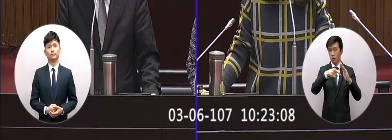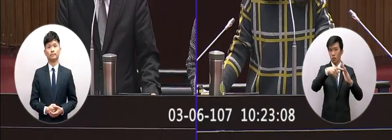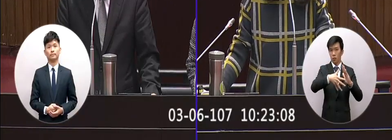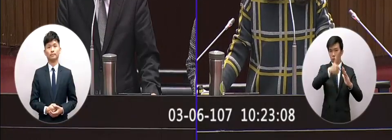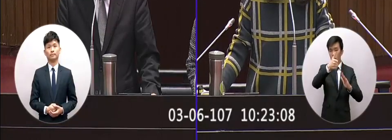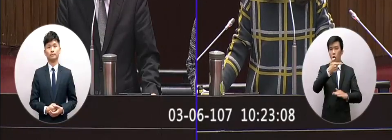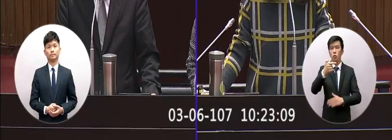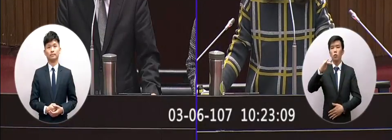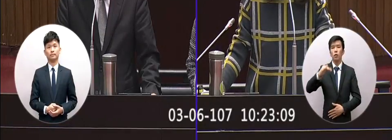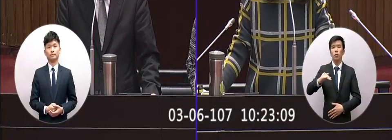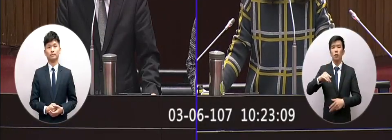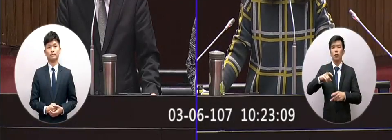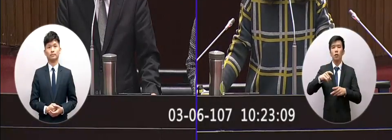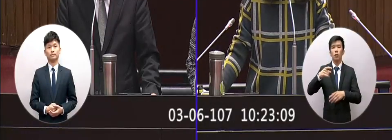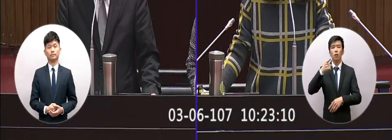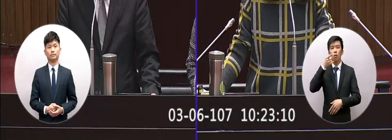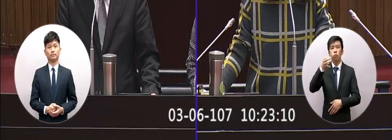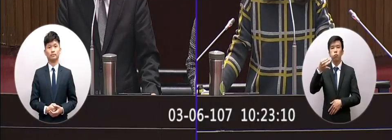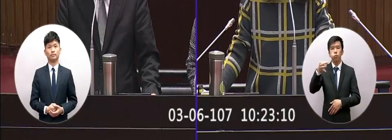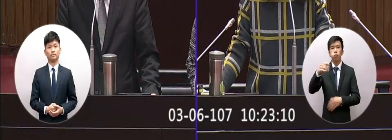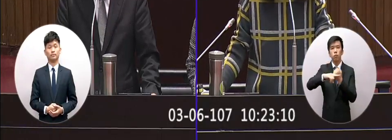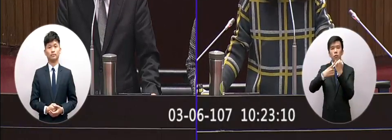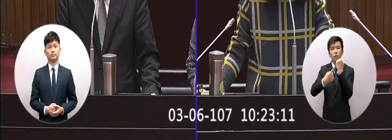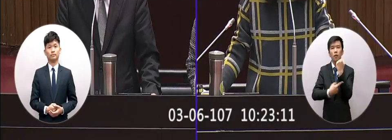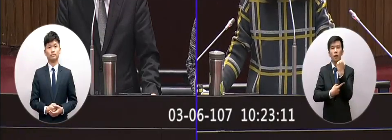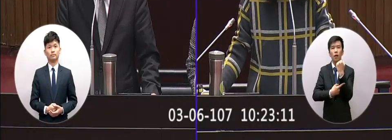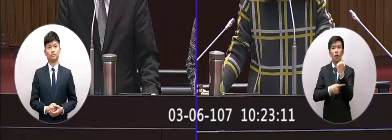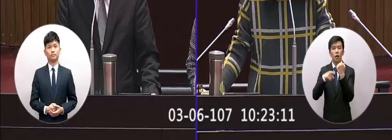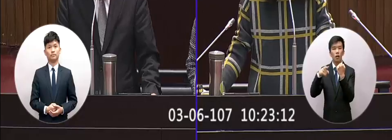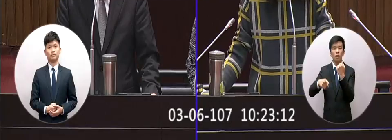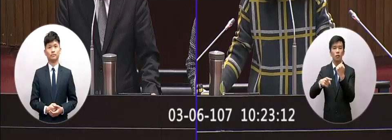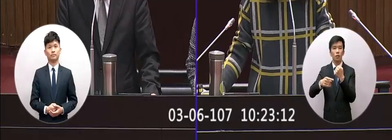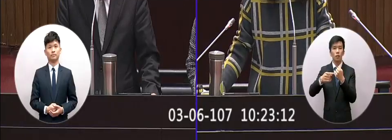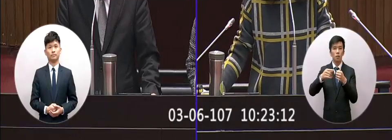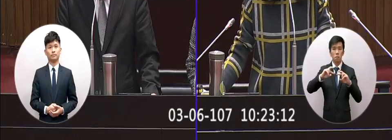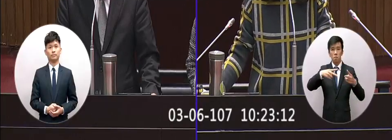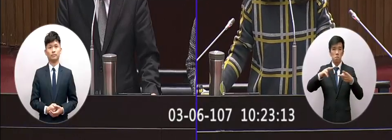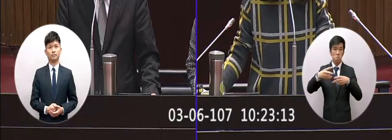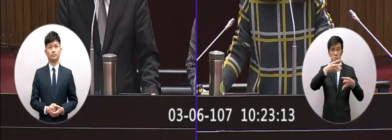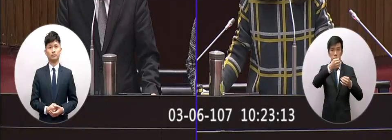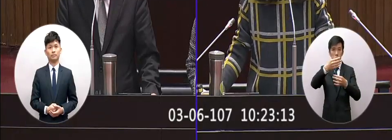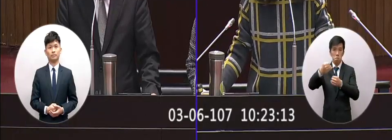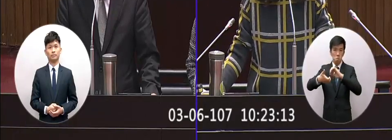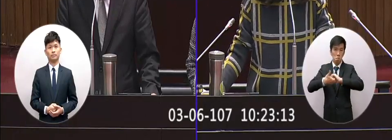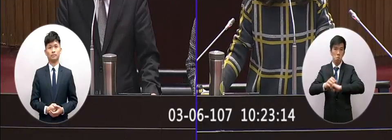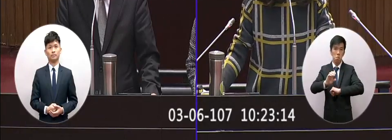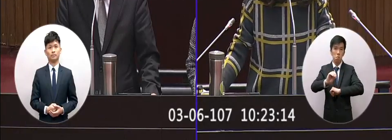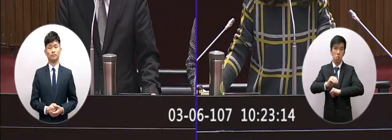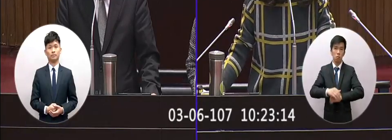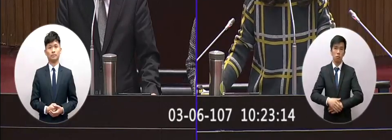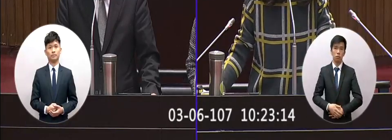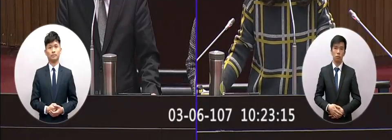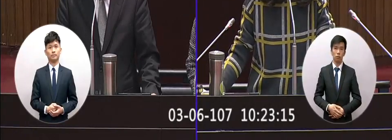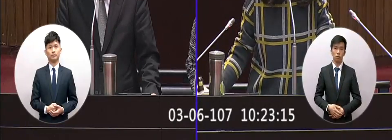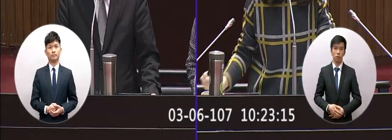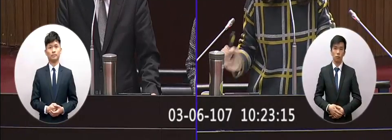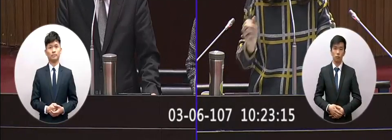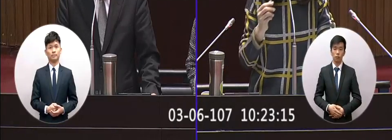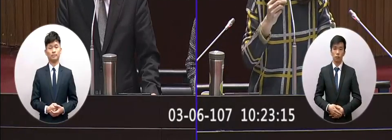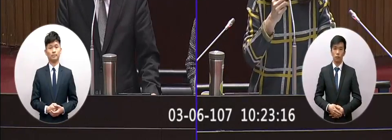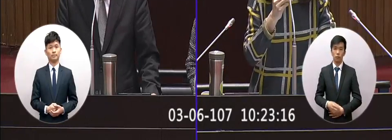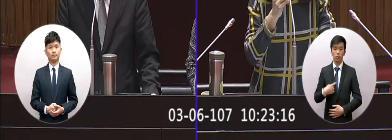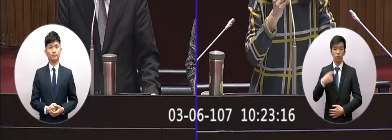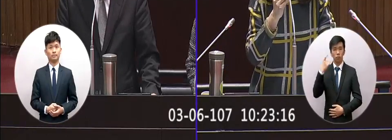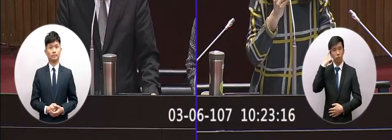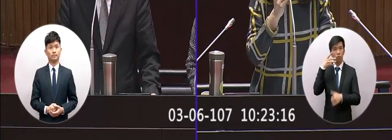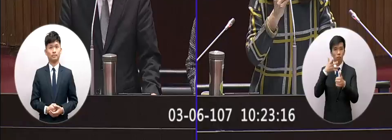工资法哦，这个部分到底有没有一个期程啊？那我想要问一下，因为之前蔡英文总统说这